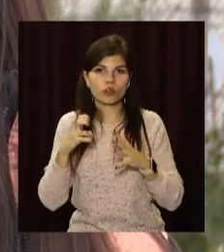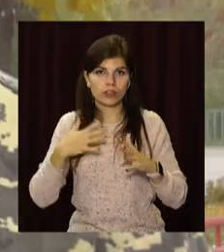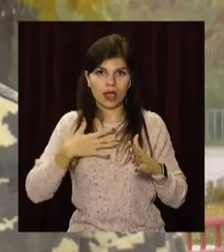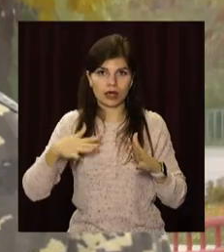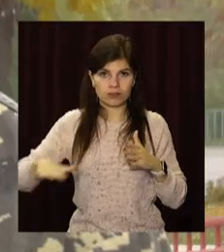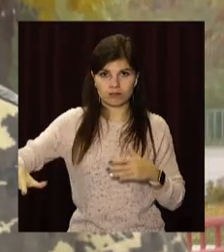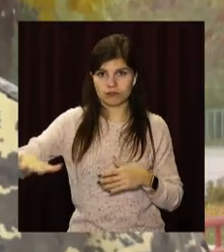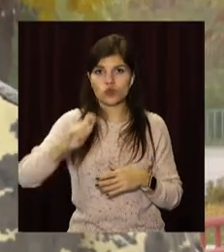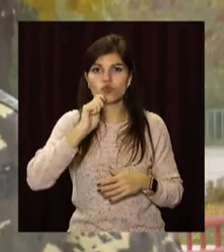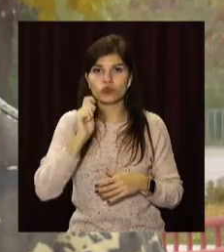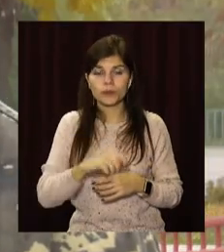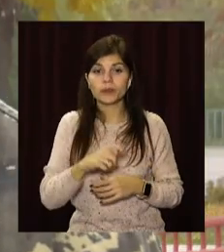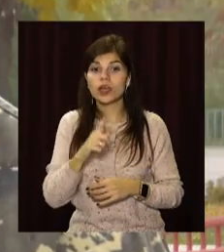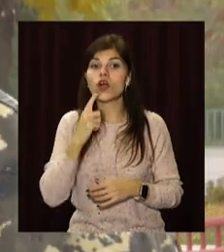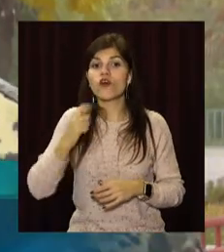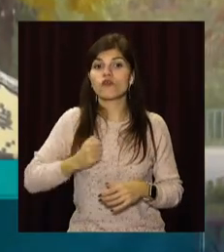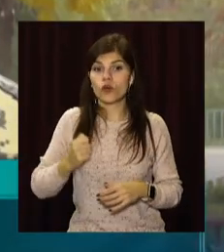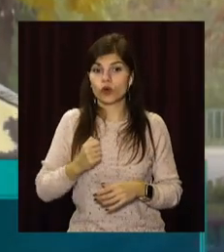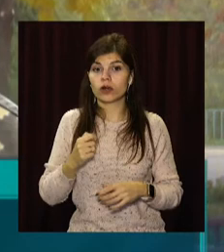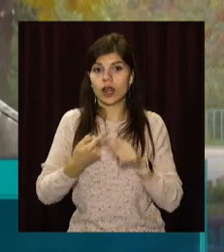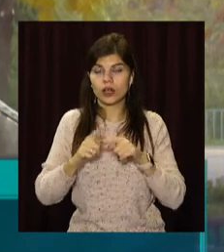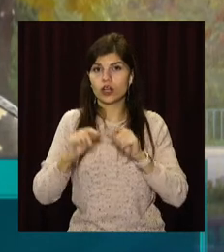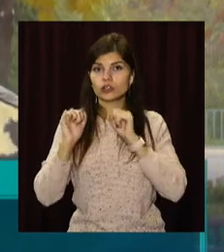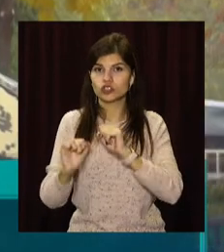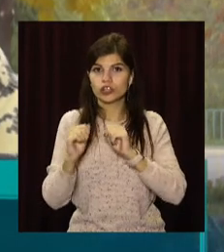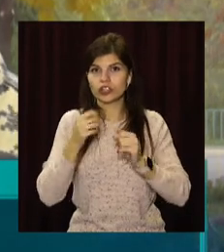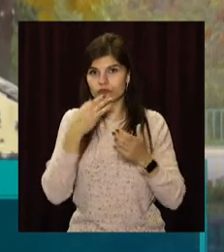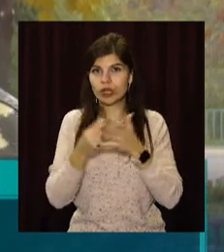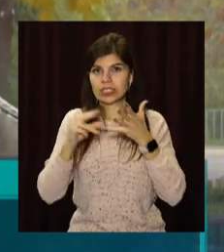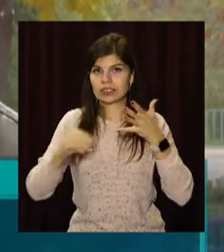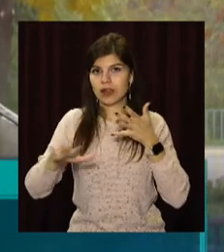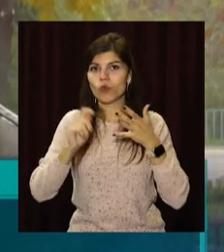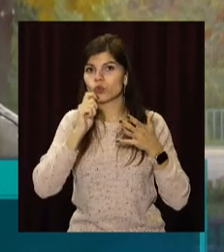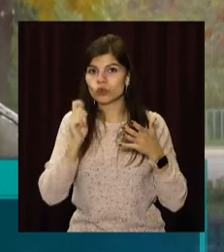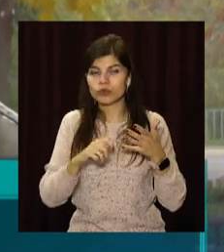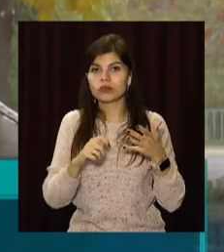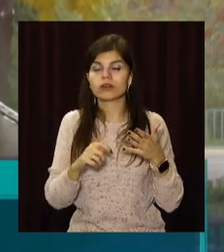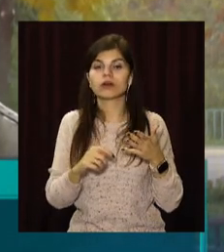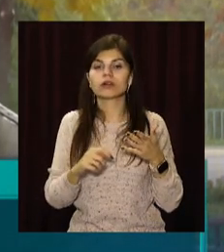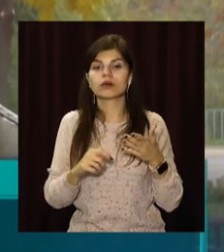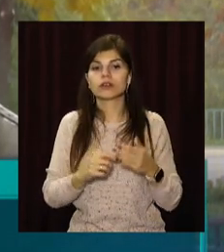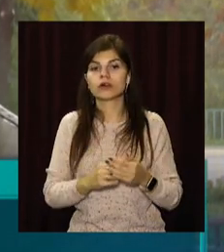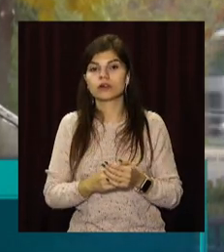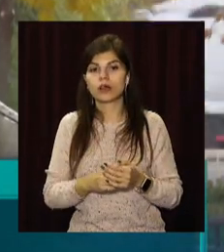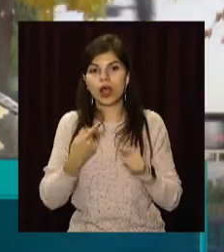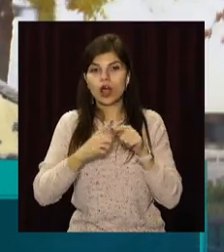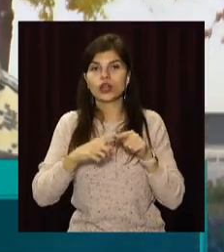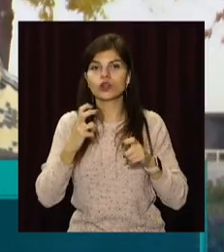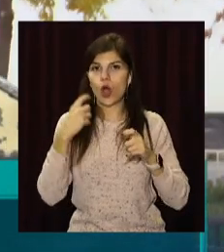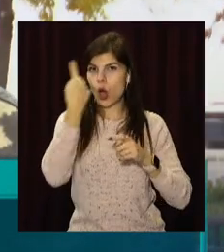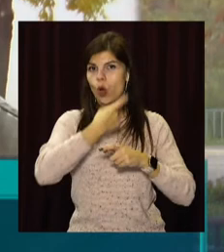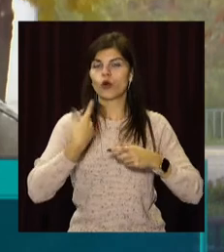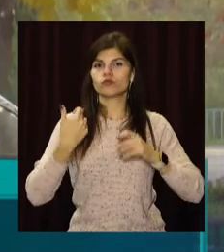території. Український воїн, по-перше, це захисник своєї вітчизни, це, як би то мовити, обличчя